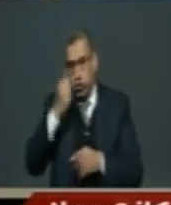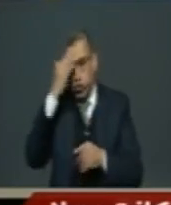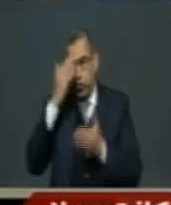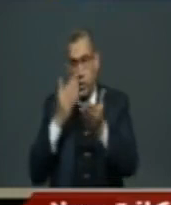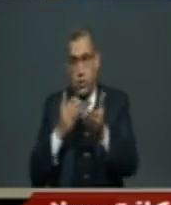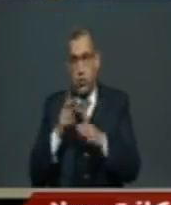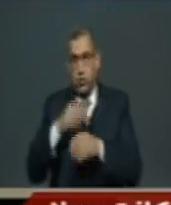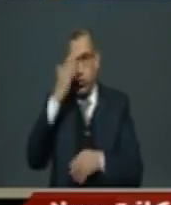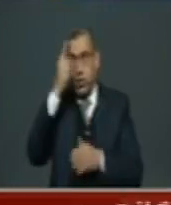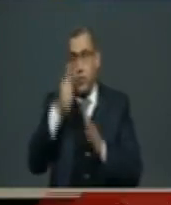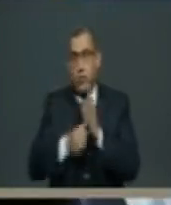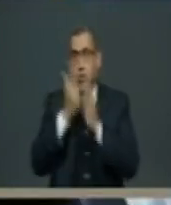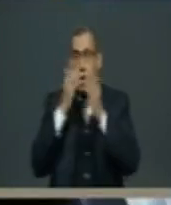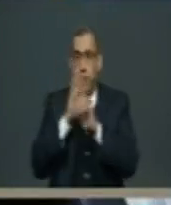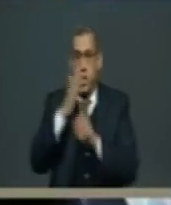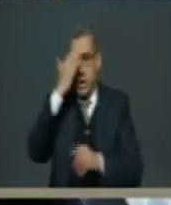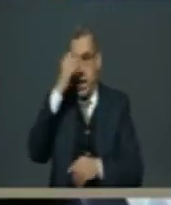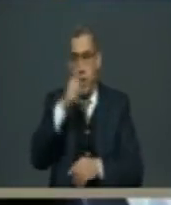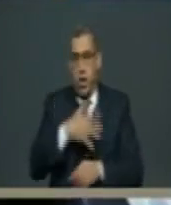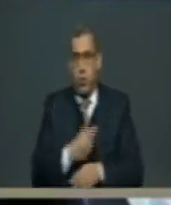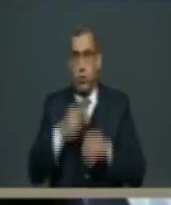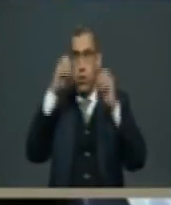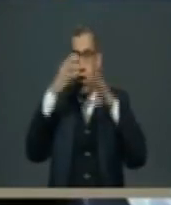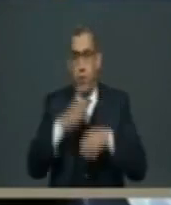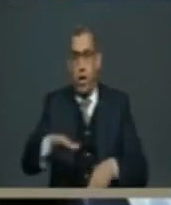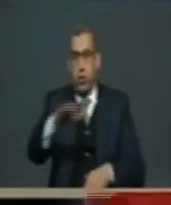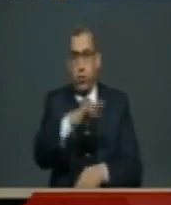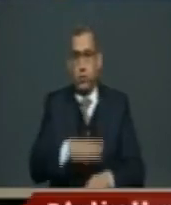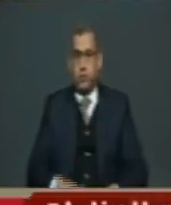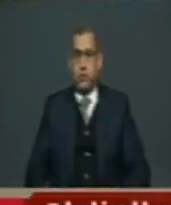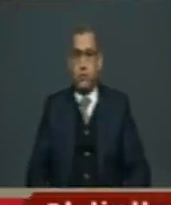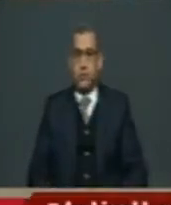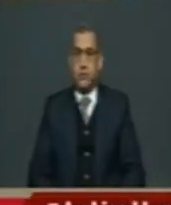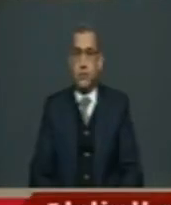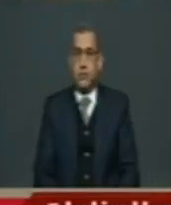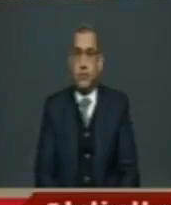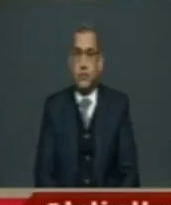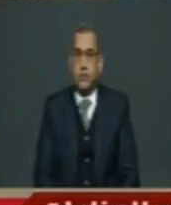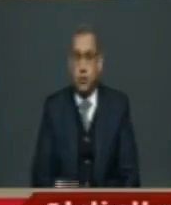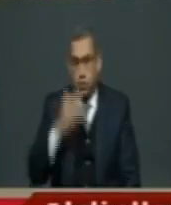والتوفيق، والسلام عليكم ورحمة الله وبركاته. شكرا.